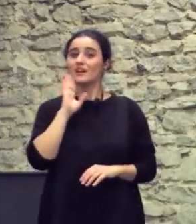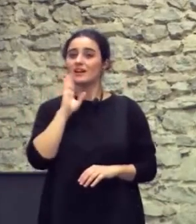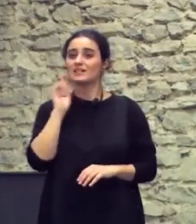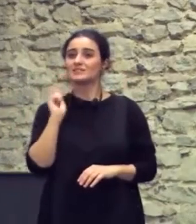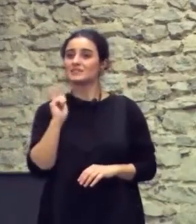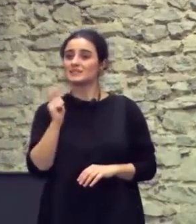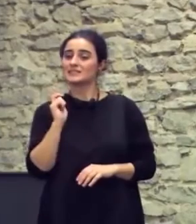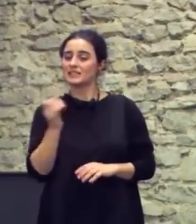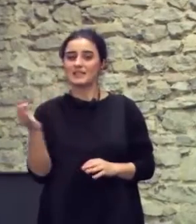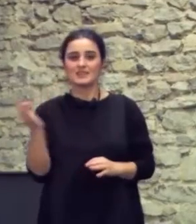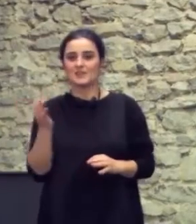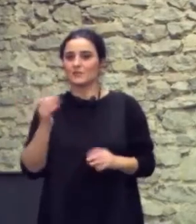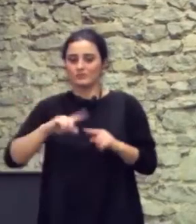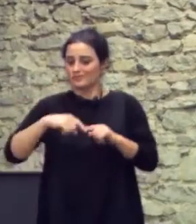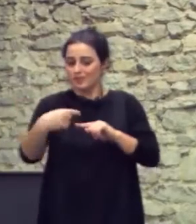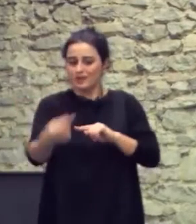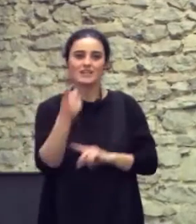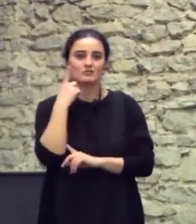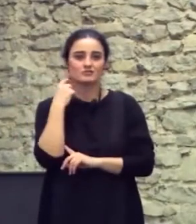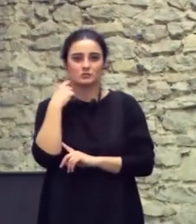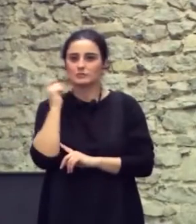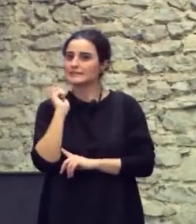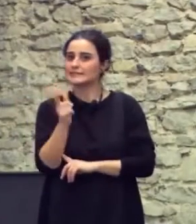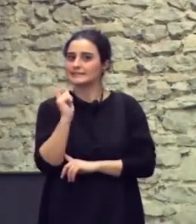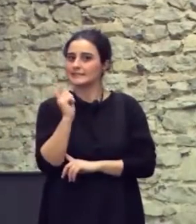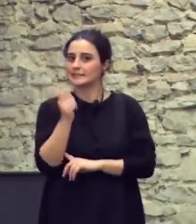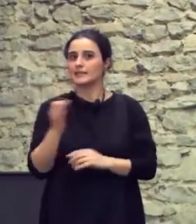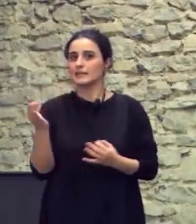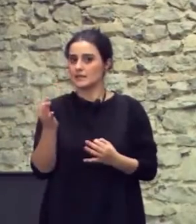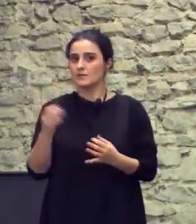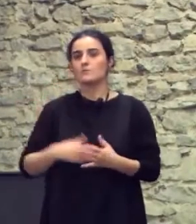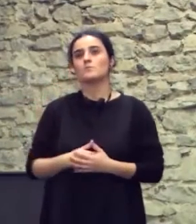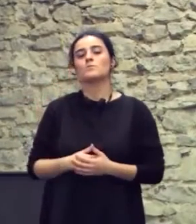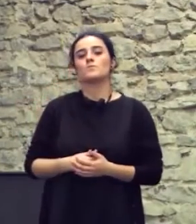errepikakorra eta egunerokoa da edo habituala da, eta